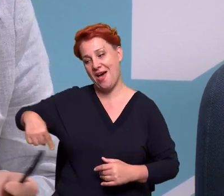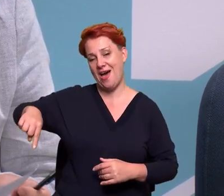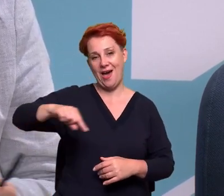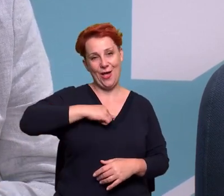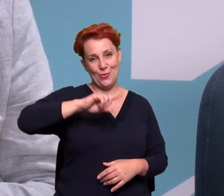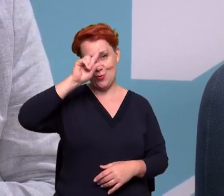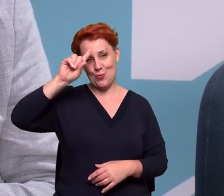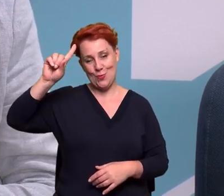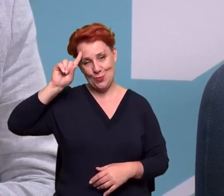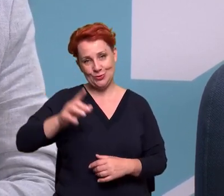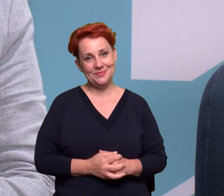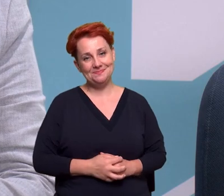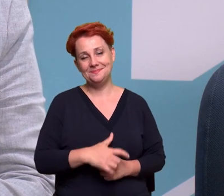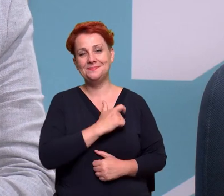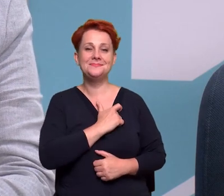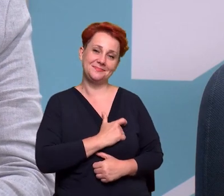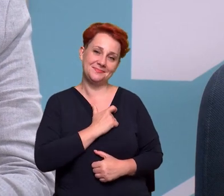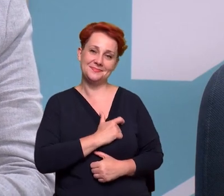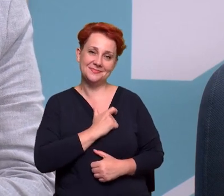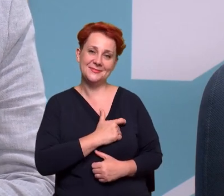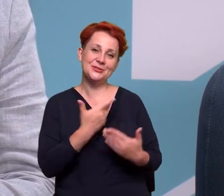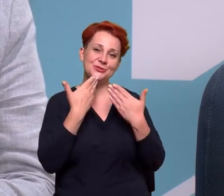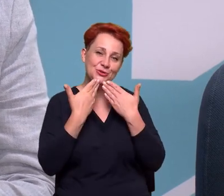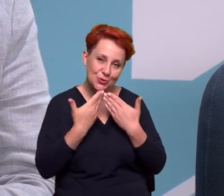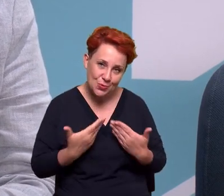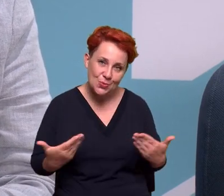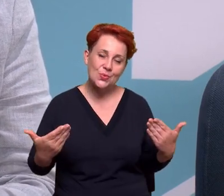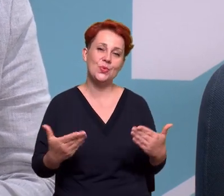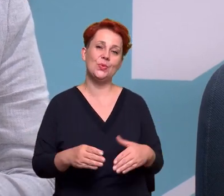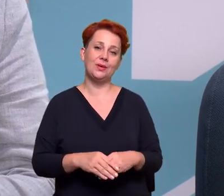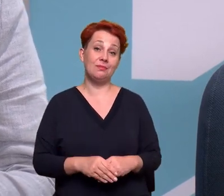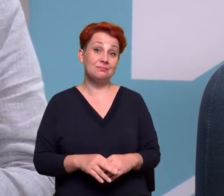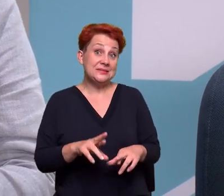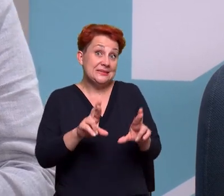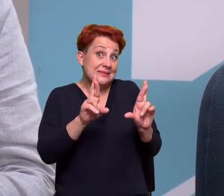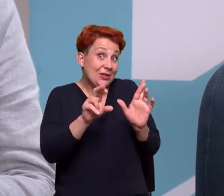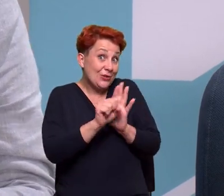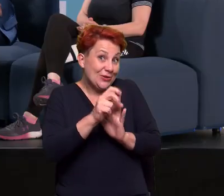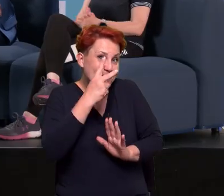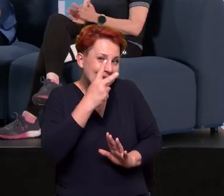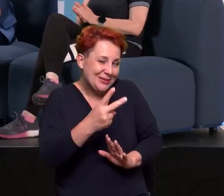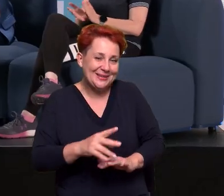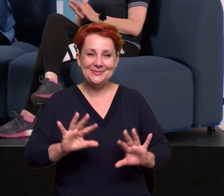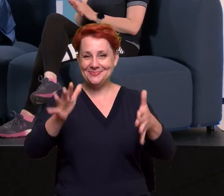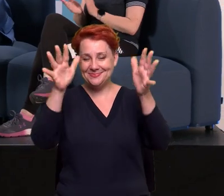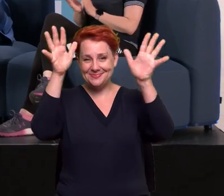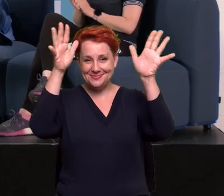życie ludzi. Serdecznie Państwu dziękuję i mam nadzieję, że do zobaczenia.